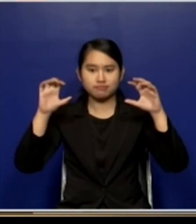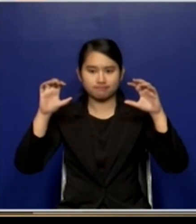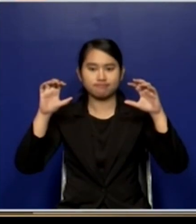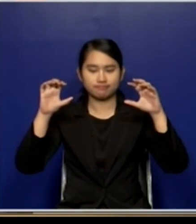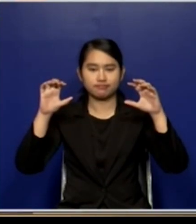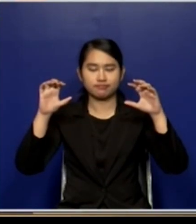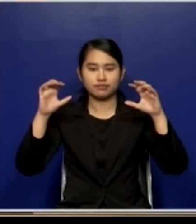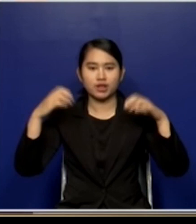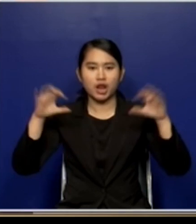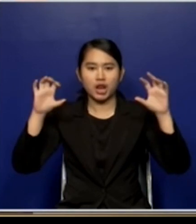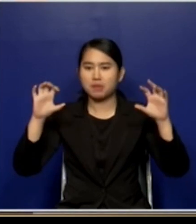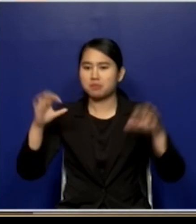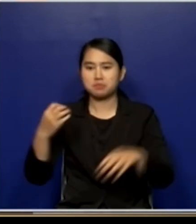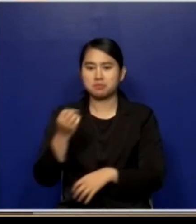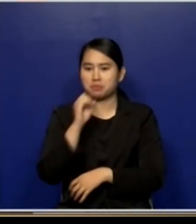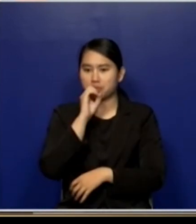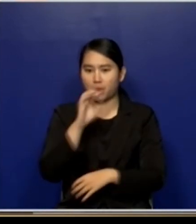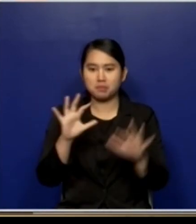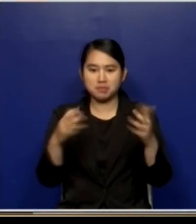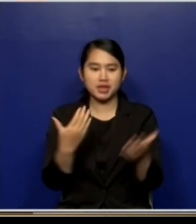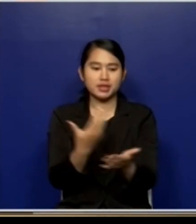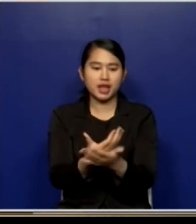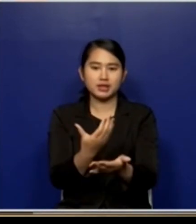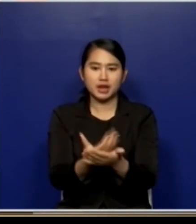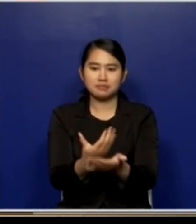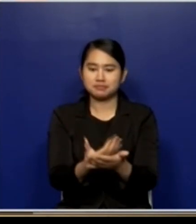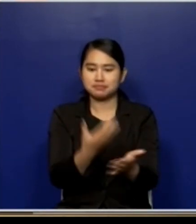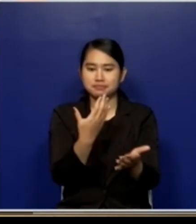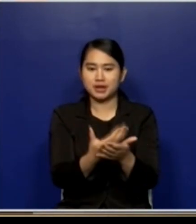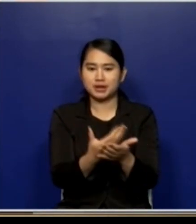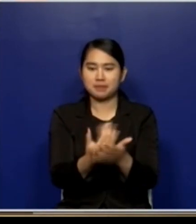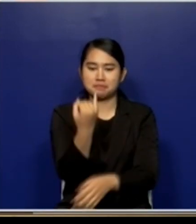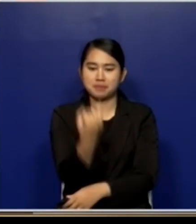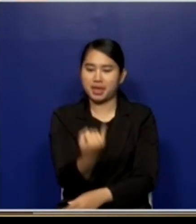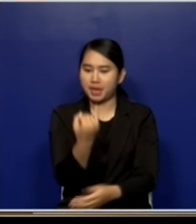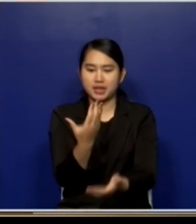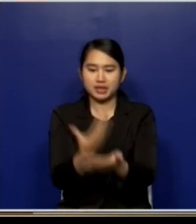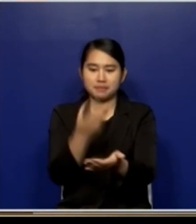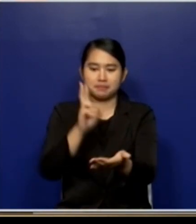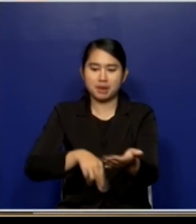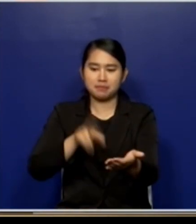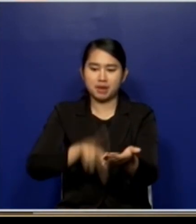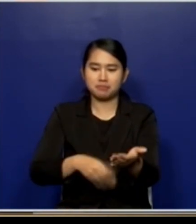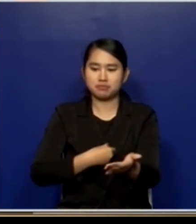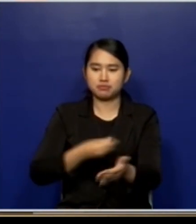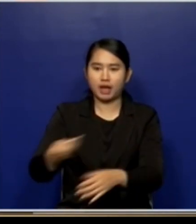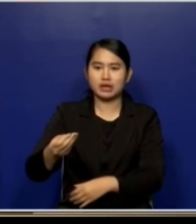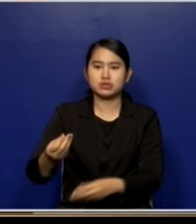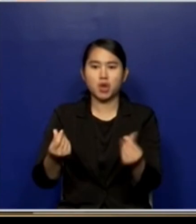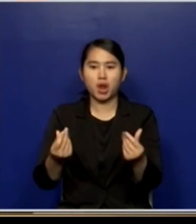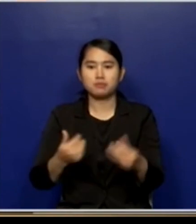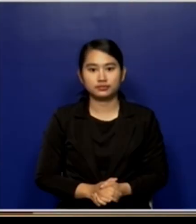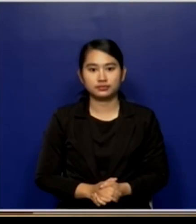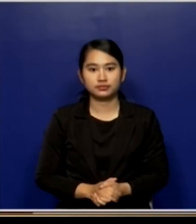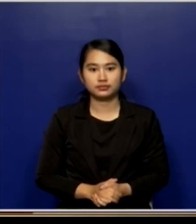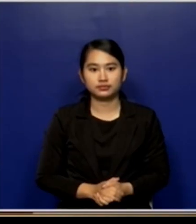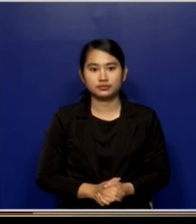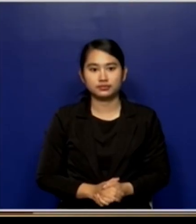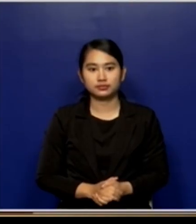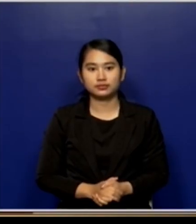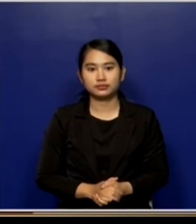ค่าโง่หรือมีความเสียหายที่ไทยต้องชดใช้ให้ประชาชนได้ทราบเลยไม่ตัดครั้งเดียวค่ะ